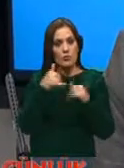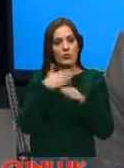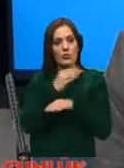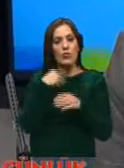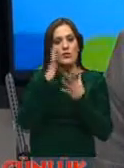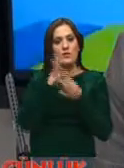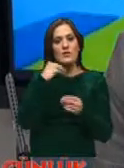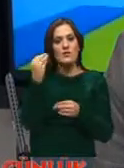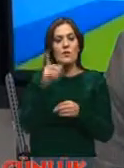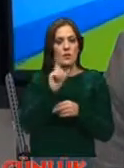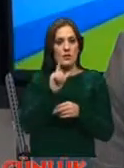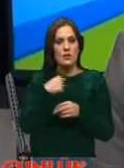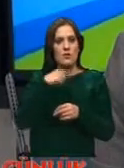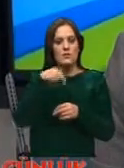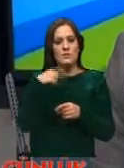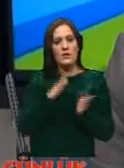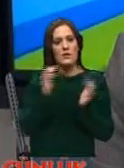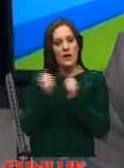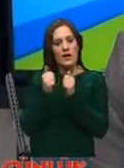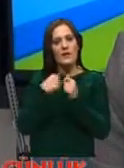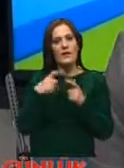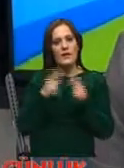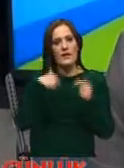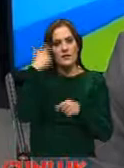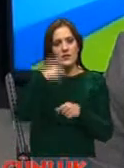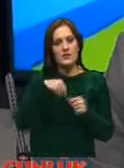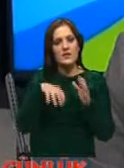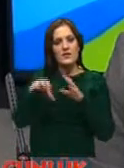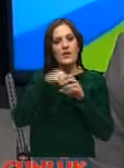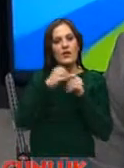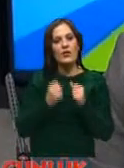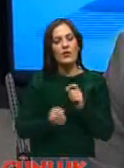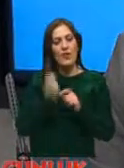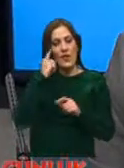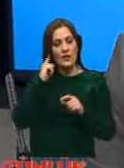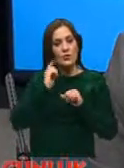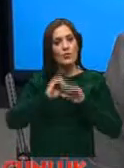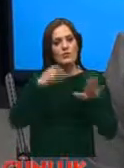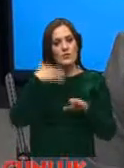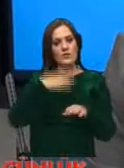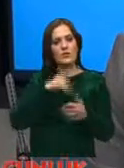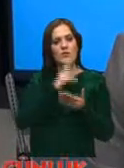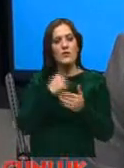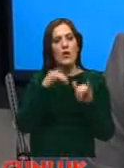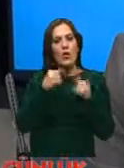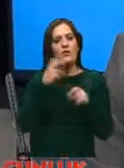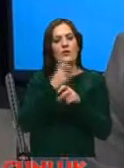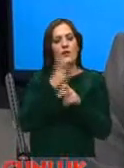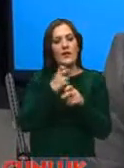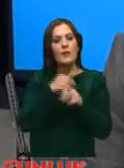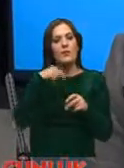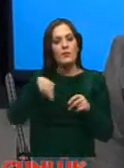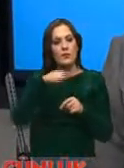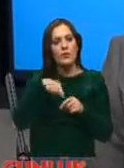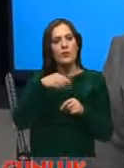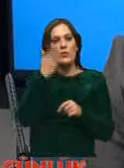doğru kitleye ulaştırmak gerekiyor. Biz de bir yandan geliştireceğiz. Sektör yaratasın diye istiyoruz. Hı-hı. Kesinlikle hani oyunlar tehlikelidir,